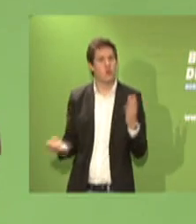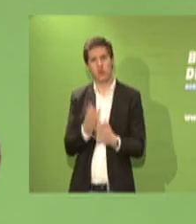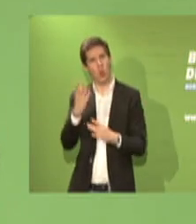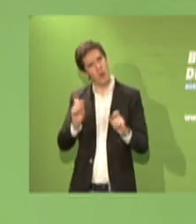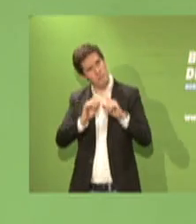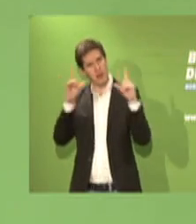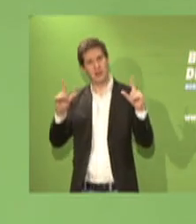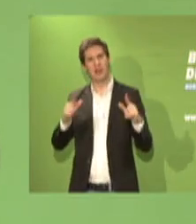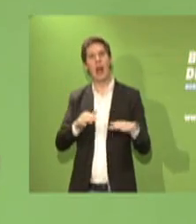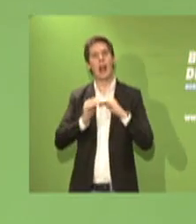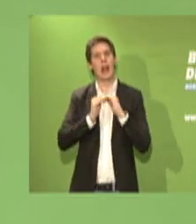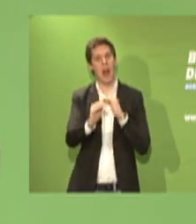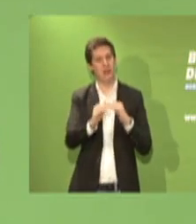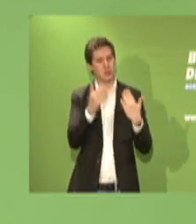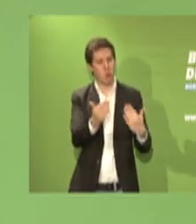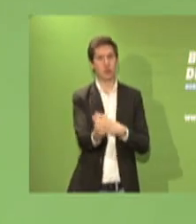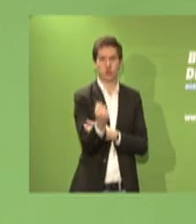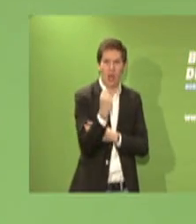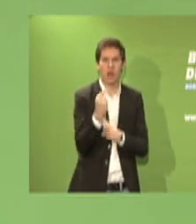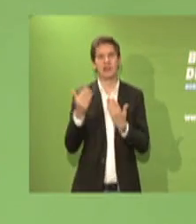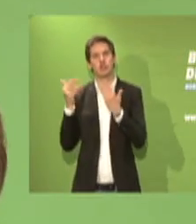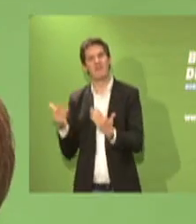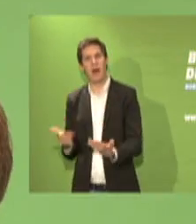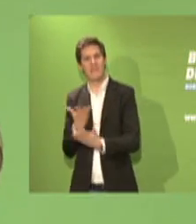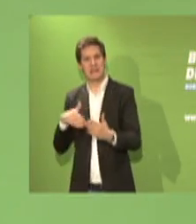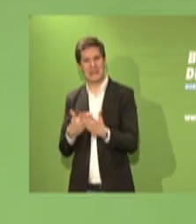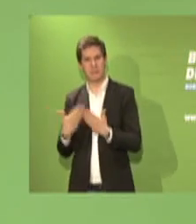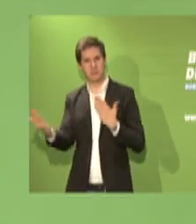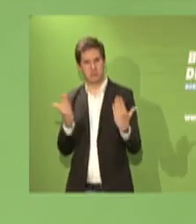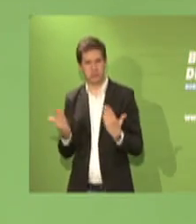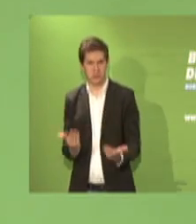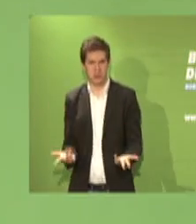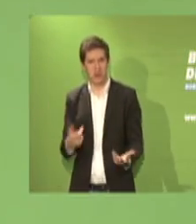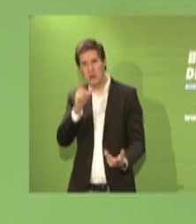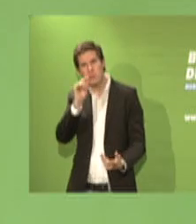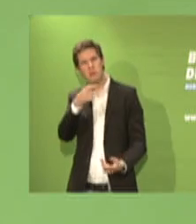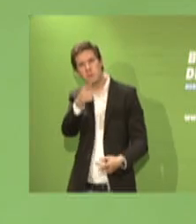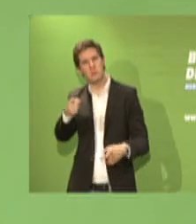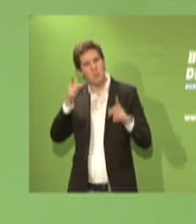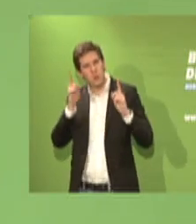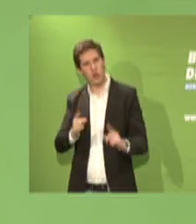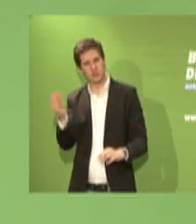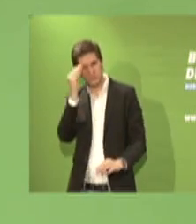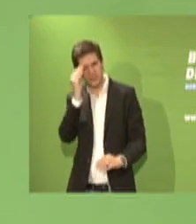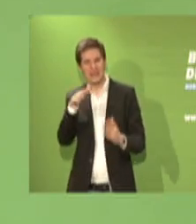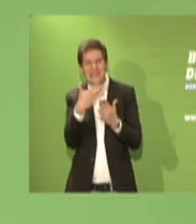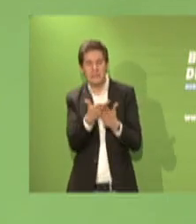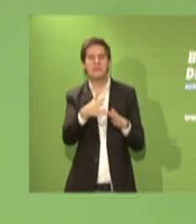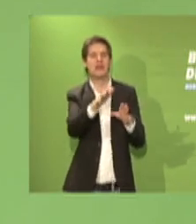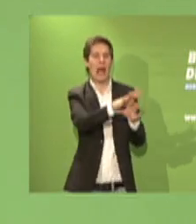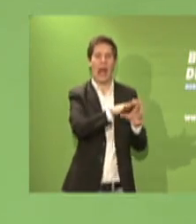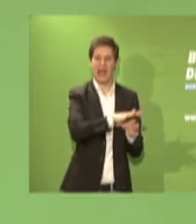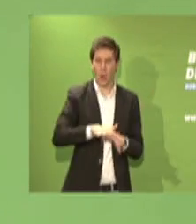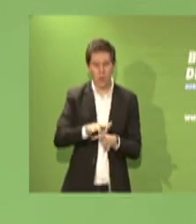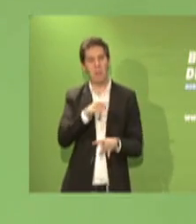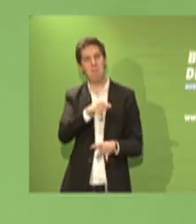den Stärken und Schwächen des ländlichen Raumes. Man darf nämlich nicht verkennen, dass es durchaus Regionen gibt, um die man sich dringend